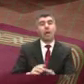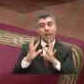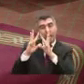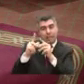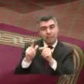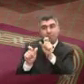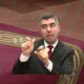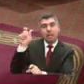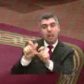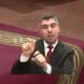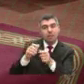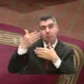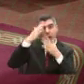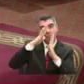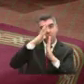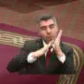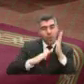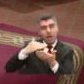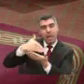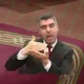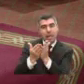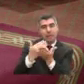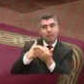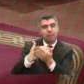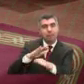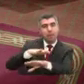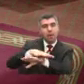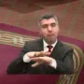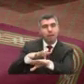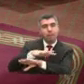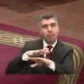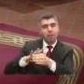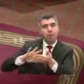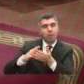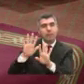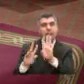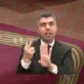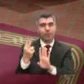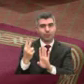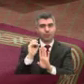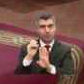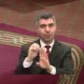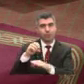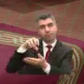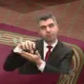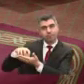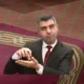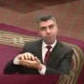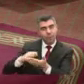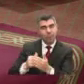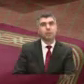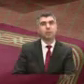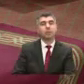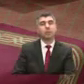الاستراتيجية 2015، تقسيم الجهوي 2016، واعتمدنا ما نسميه بالمنهاج المنقح في 2016.